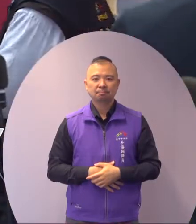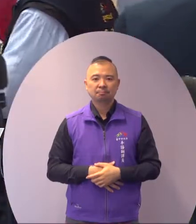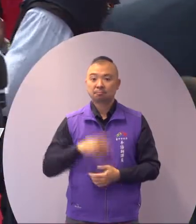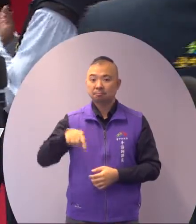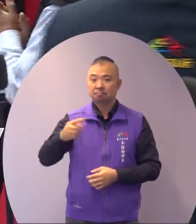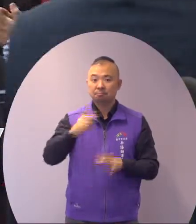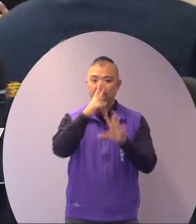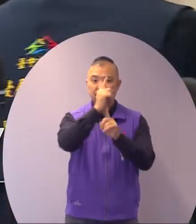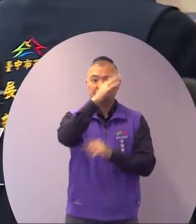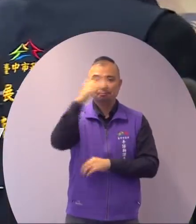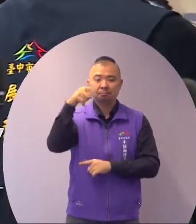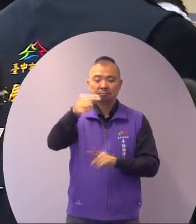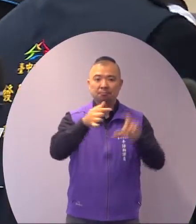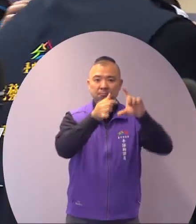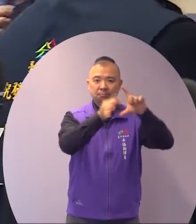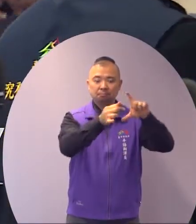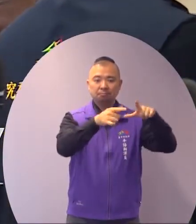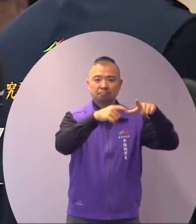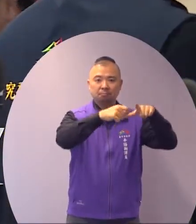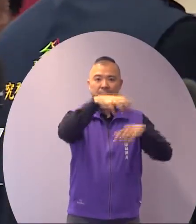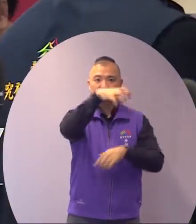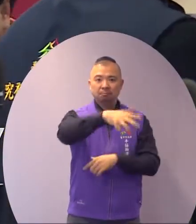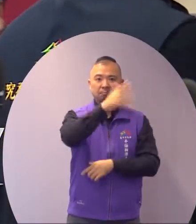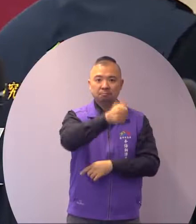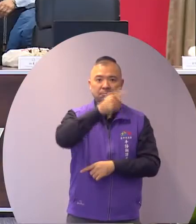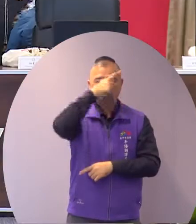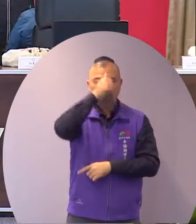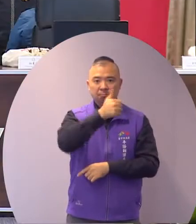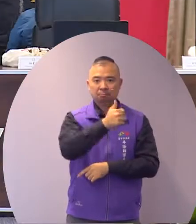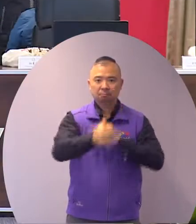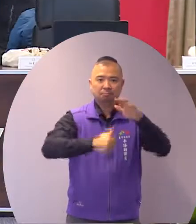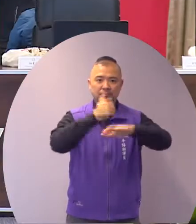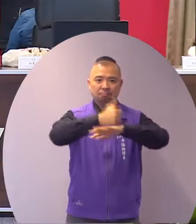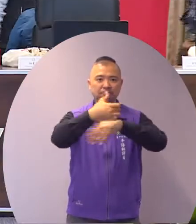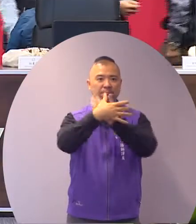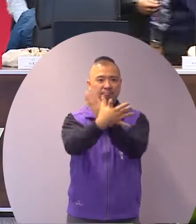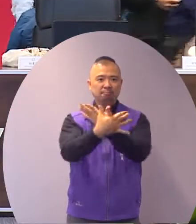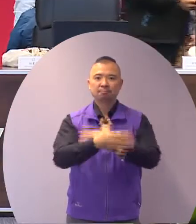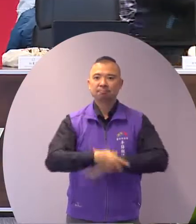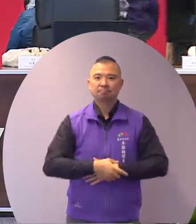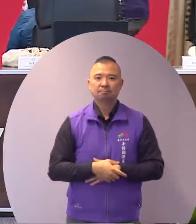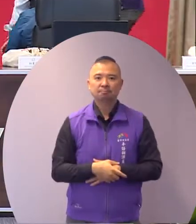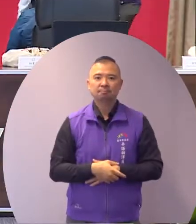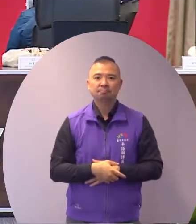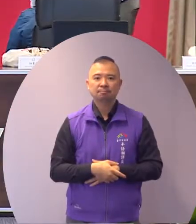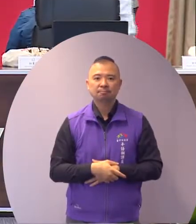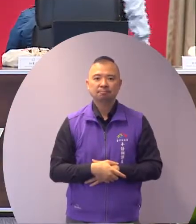接下来，请神冈区公所王正尧主席上台授奖。